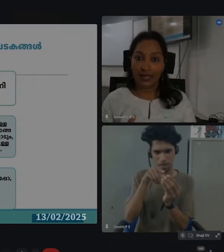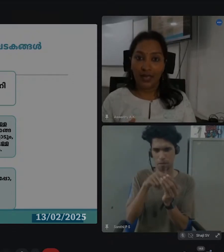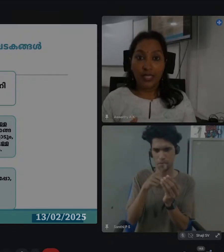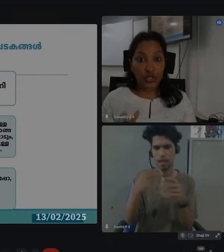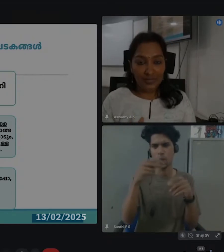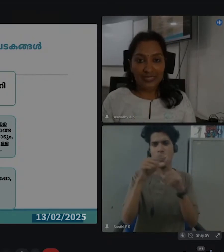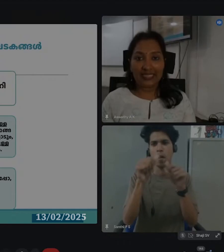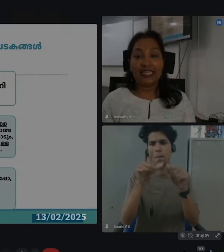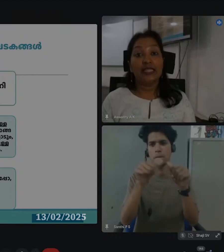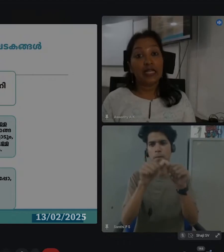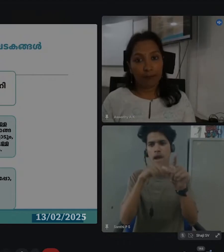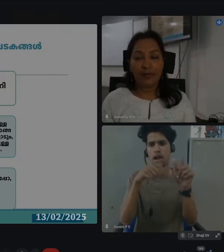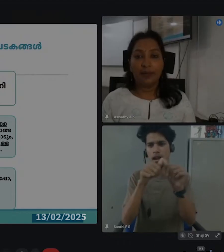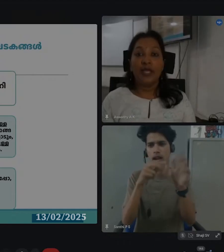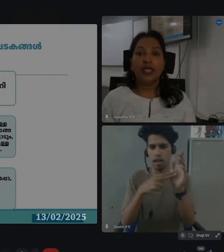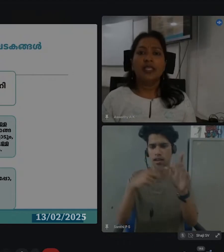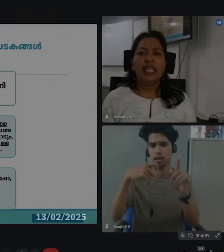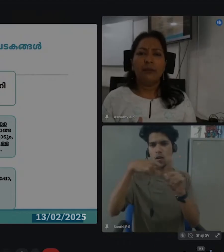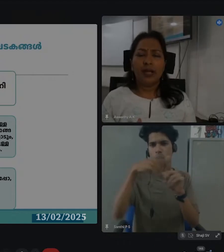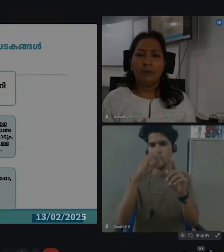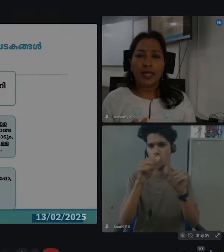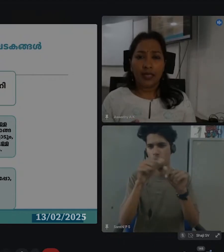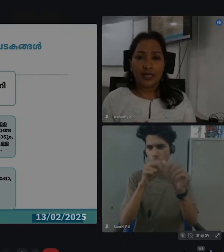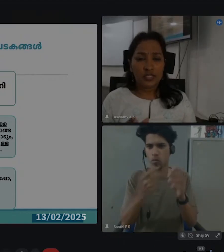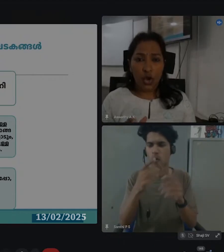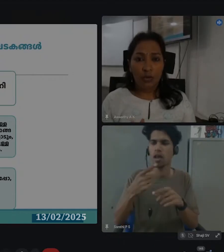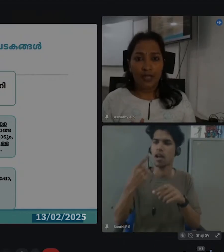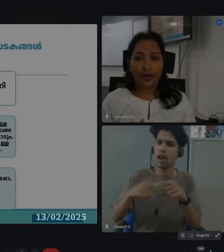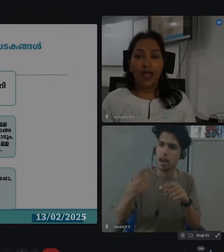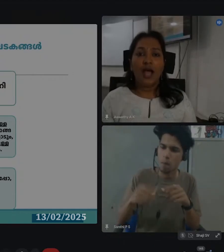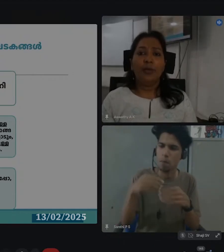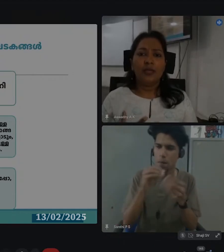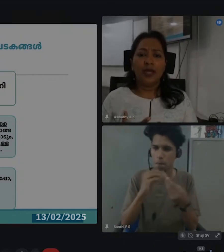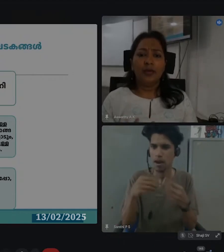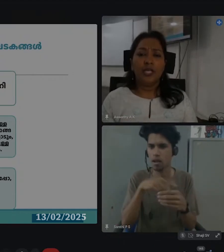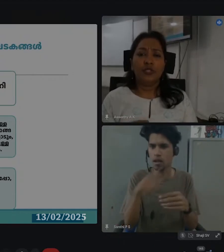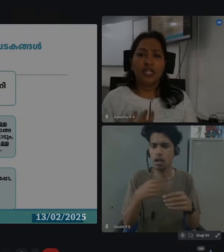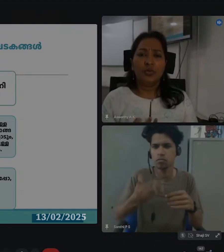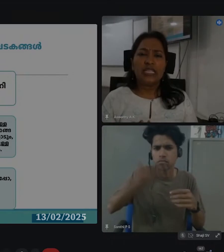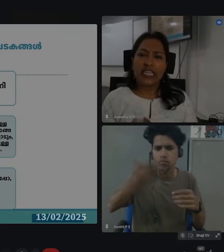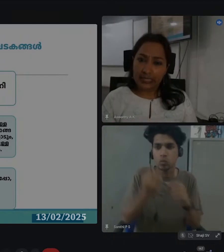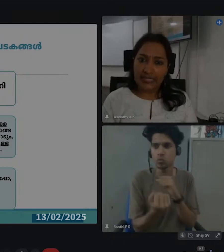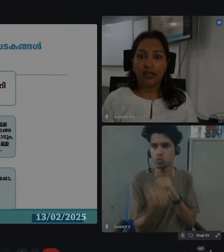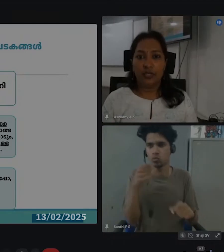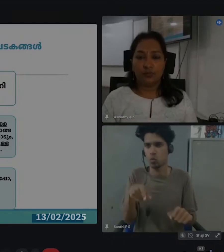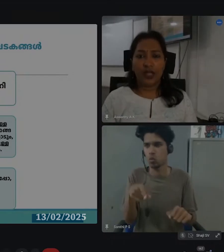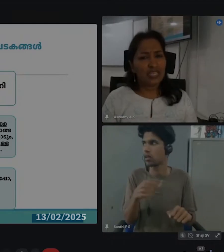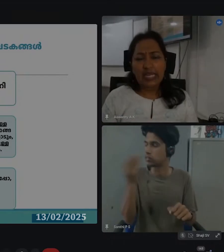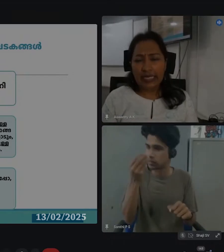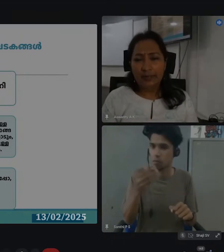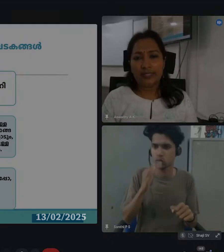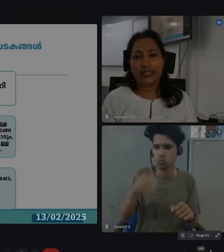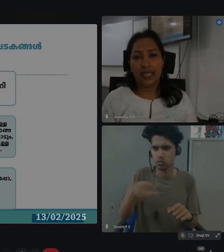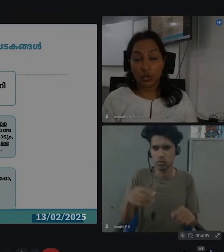പഴം, ചുമന്ന നിറത്തിലിരിക്കുന്ന കപ്പപ്പഴം, ഇതിന്റെ എല്ലാം മണം ഭയങ്കര സ്ട്രോങ് മണമാണ്. അപ്പൊ ഈ മണം അടിക്കുമ്പോൾ ചില കുഞ്ഞുങ്ങൾ ഛർദ്ദിക്കാൻ വരുന്നു,